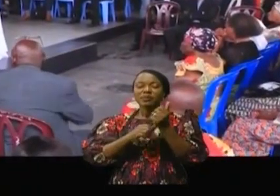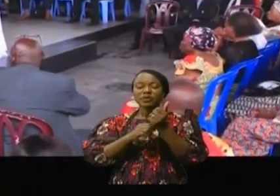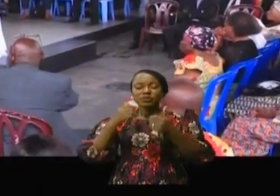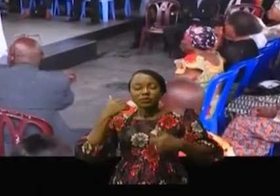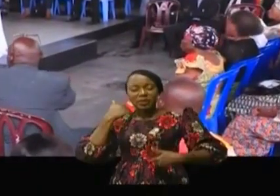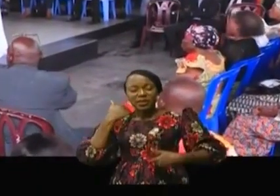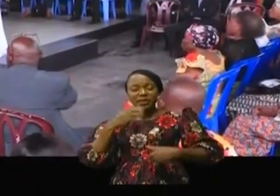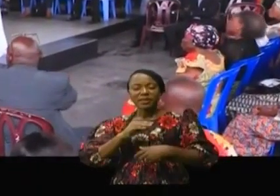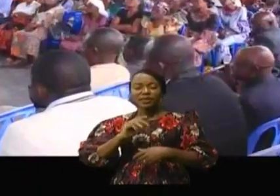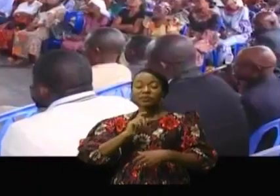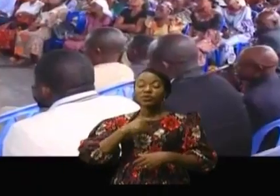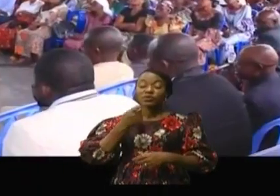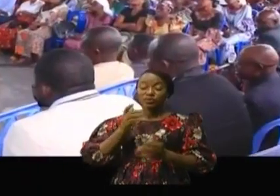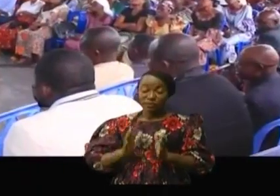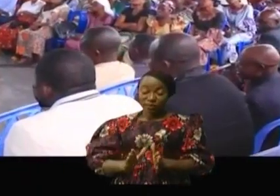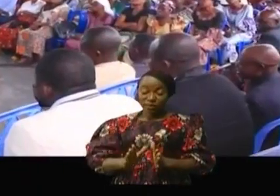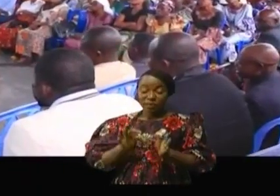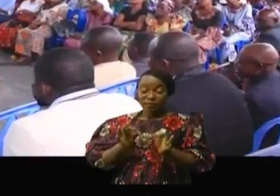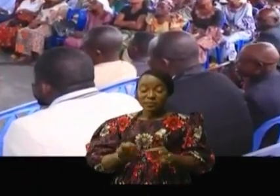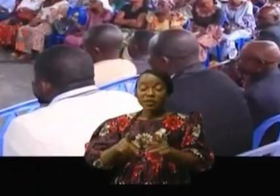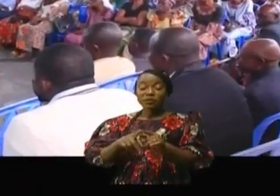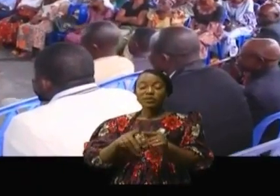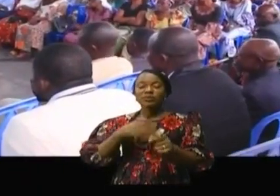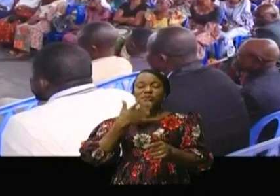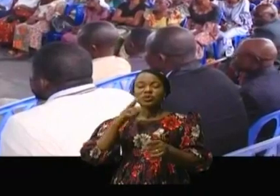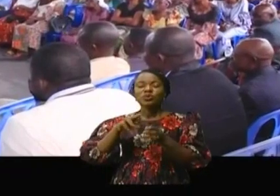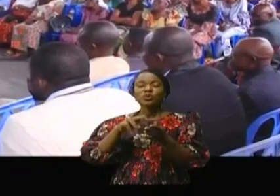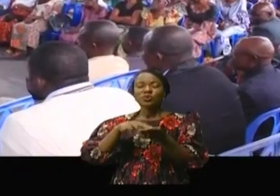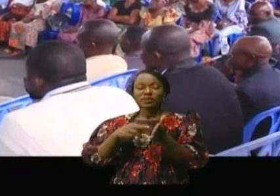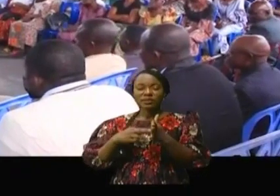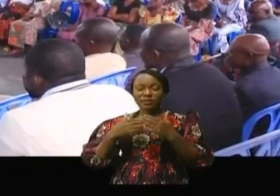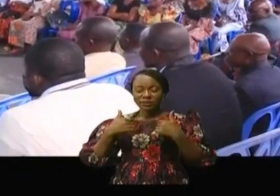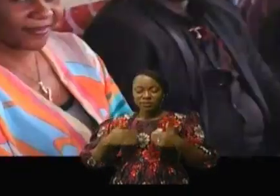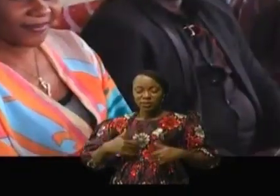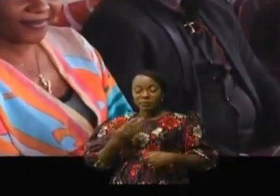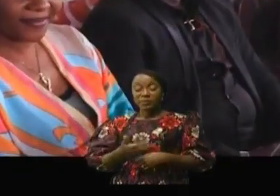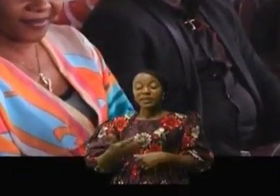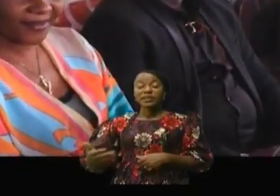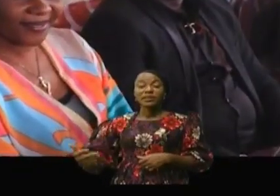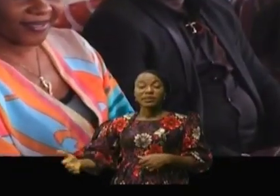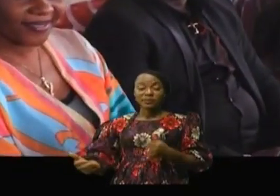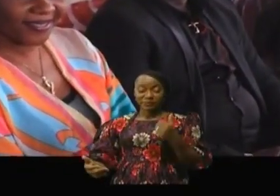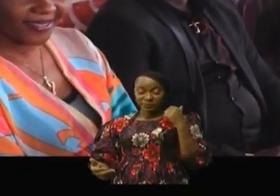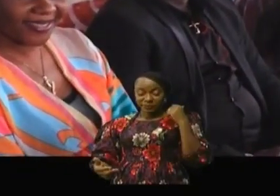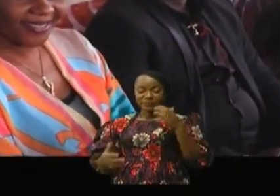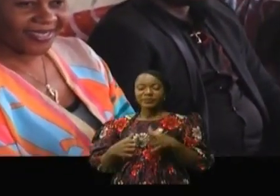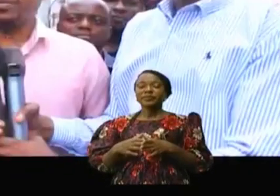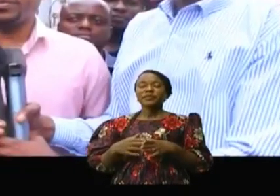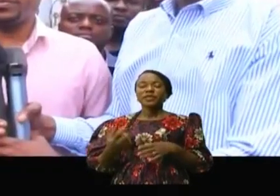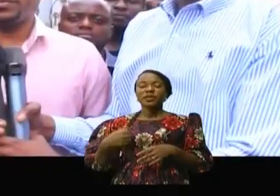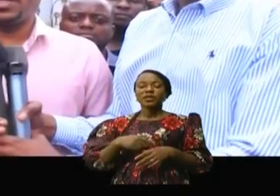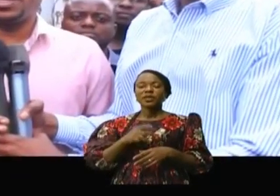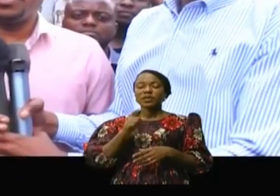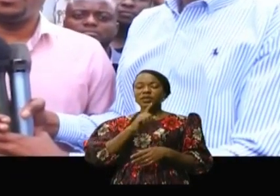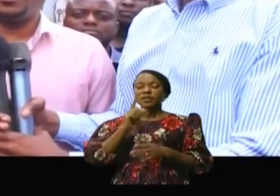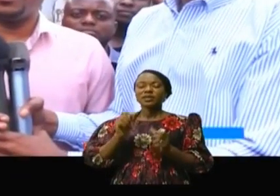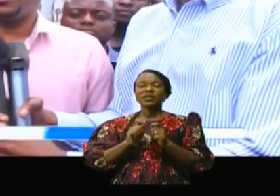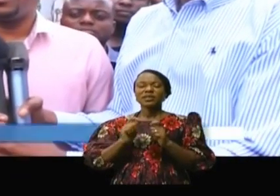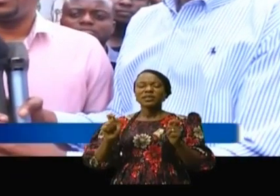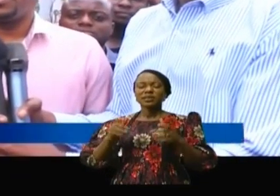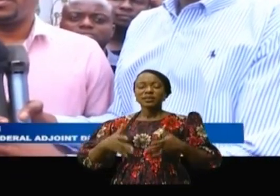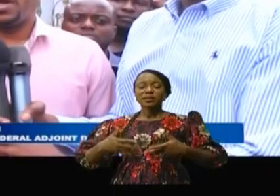non pas seulement sur le plan spirituel, mais aussi physiquement et matériellement. Je suis dans la joie, dit la